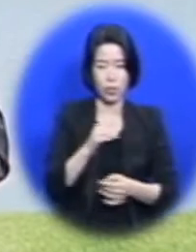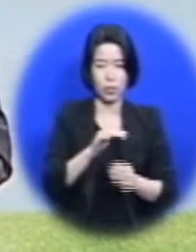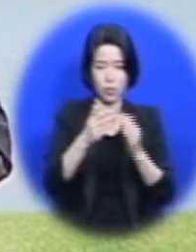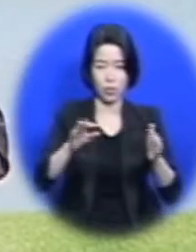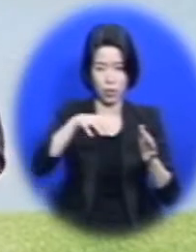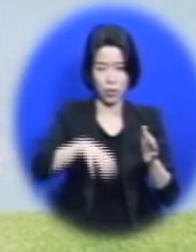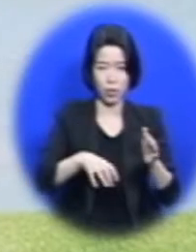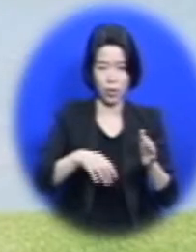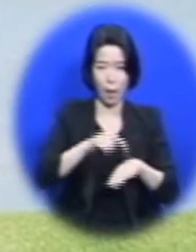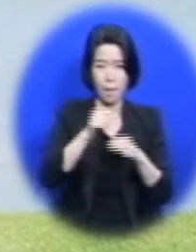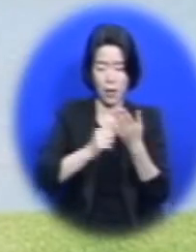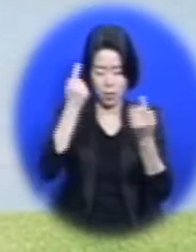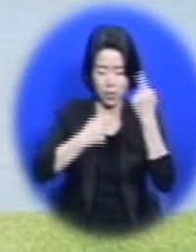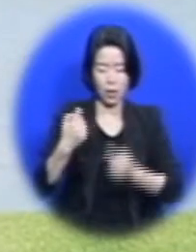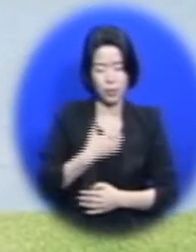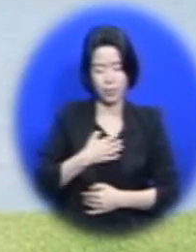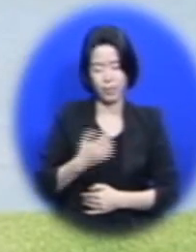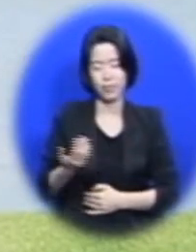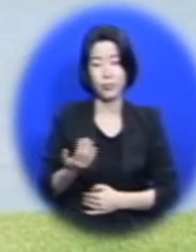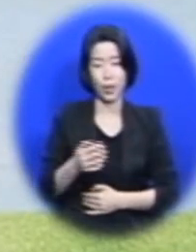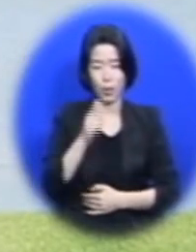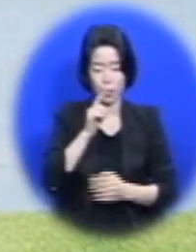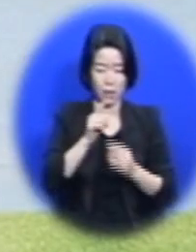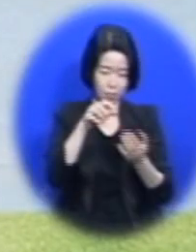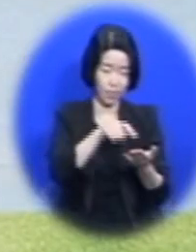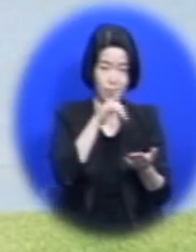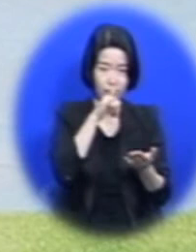마음이 상해서 괴로웠었다고 그렇게 말씀하고 있습니다.